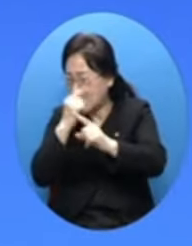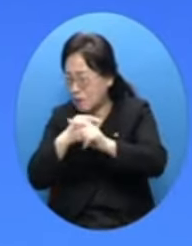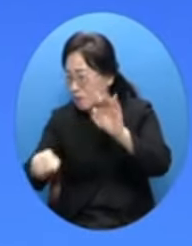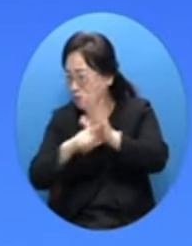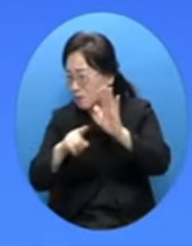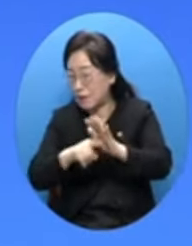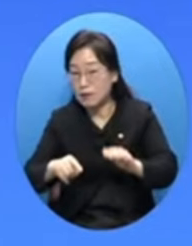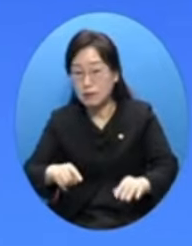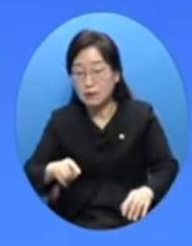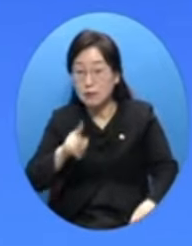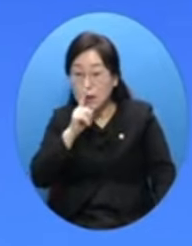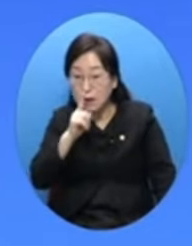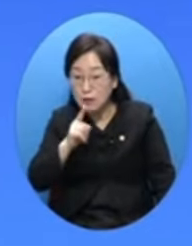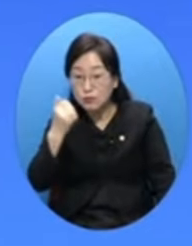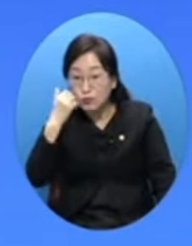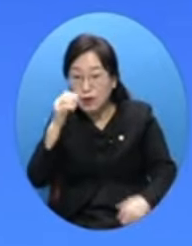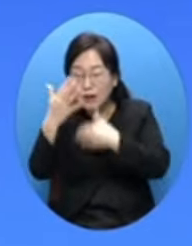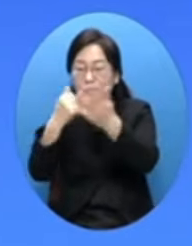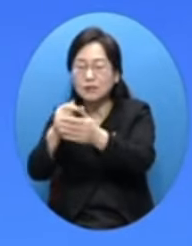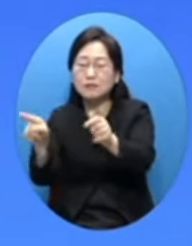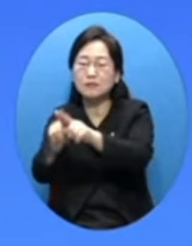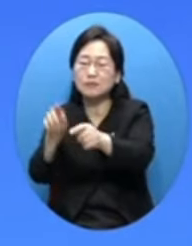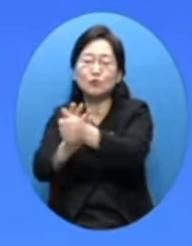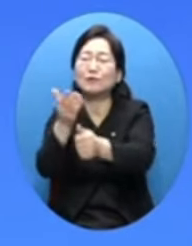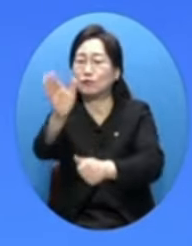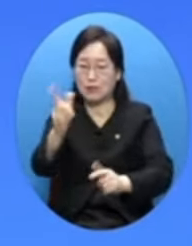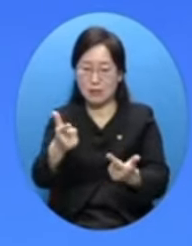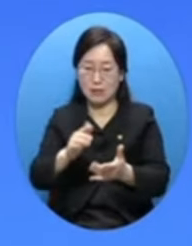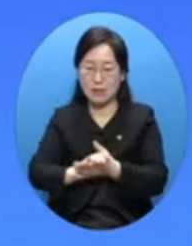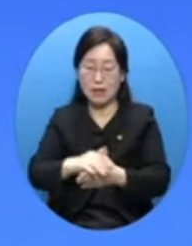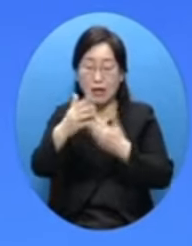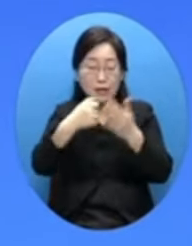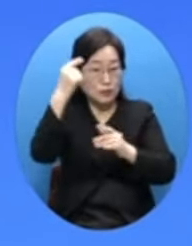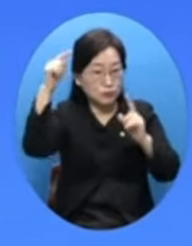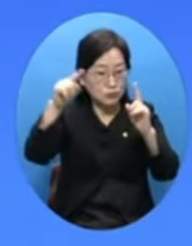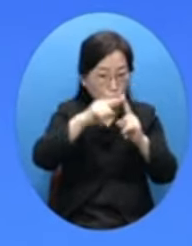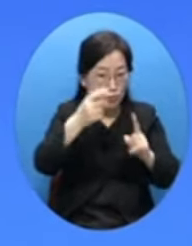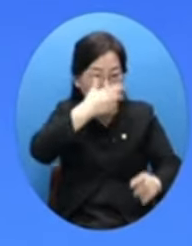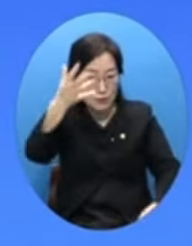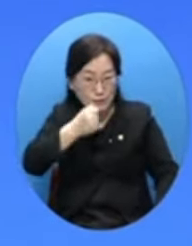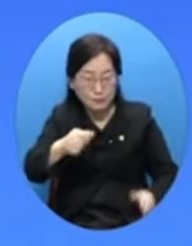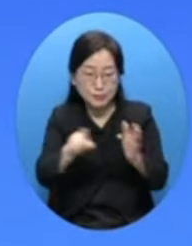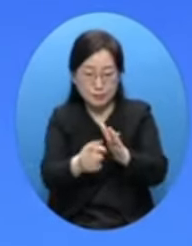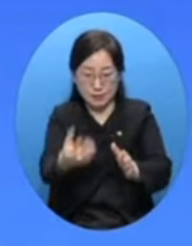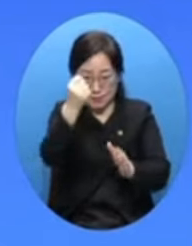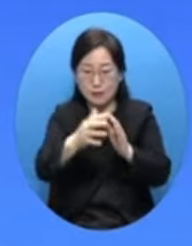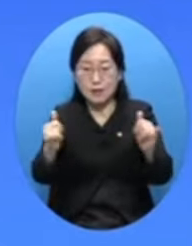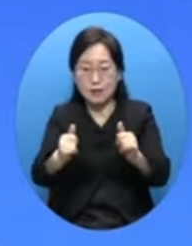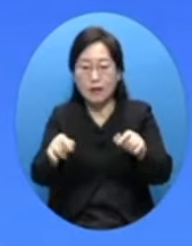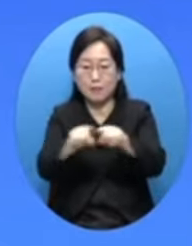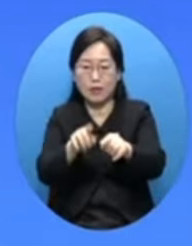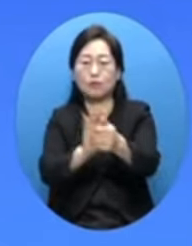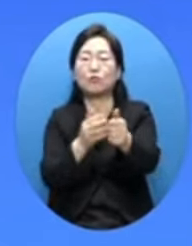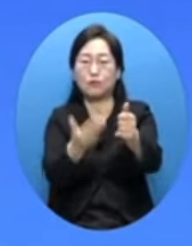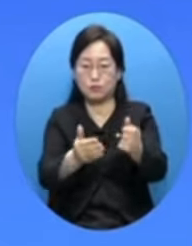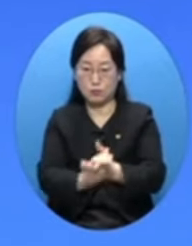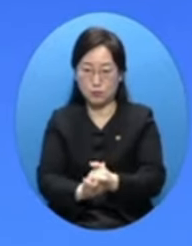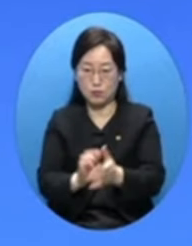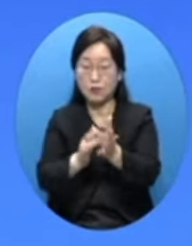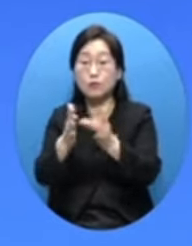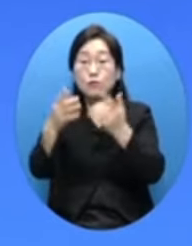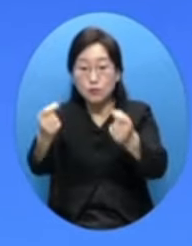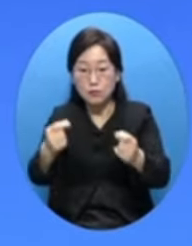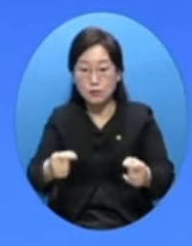사람하고는 하나님이 일하지 않습니다 하나님은 긍정적인 사람 꿈꾸는 사람 믿음의 사람 함께 일하시는 것입니다 예수님은